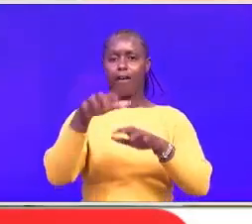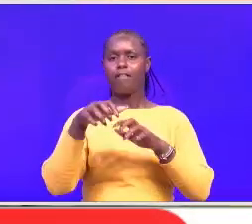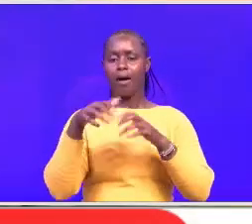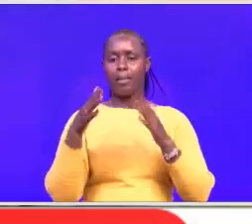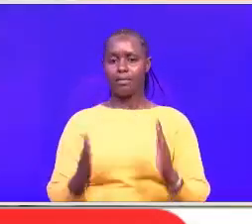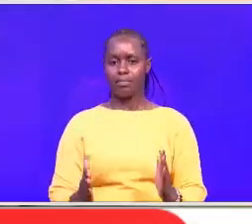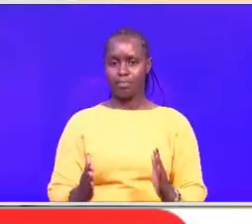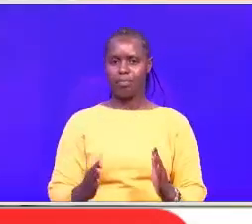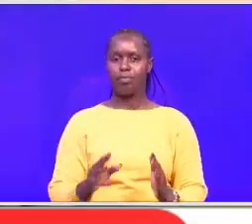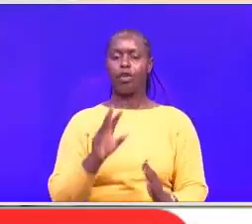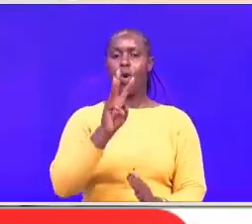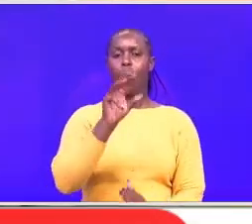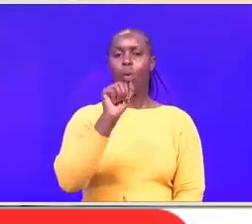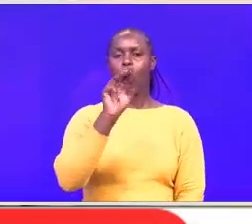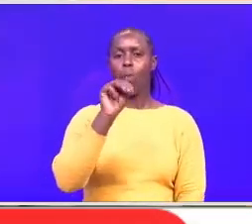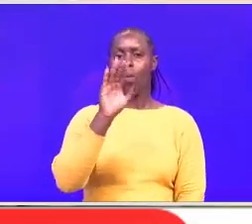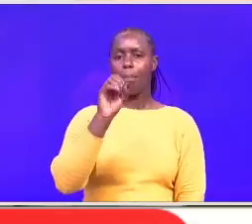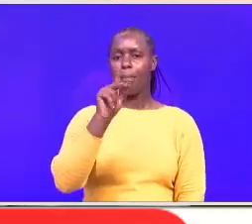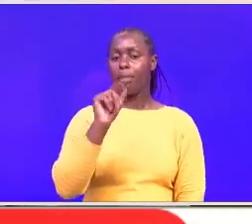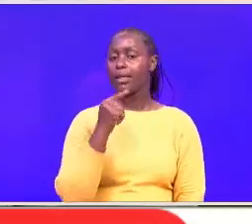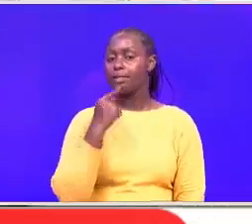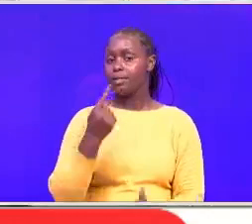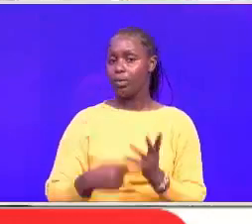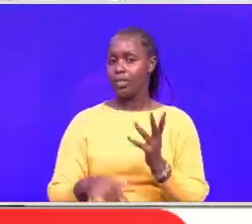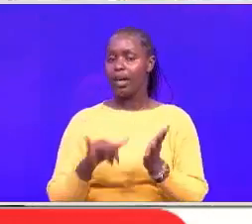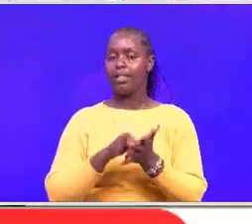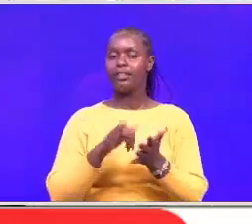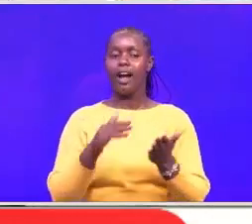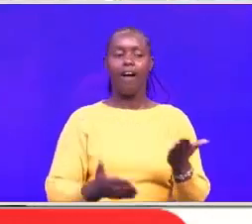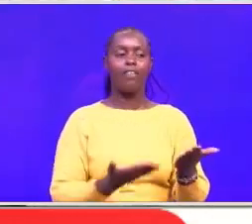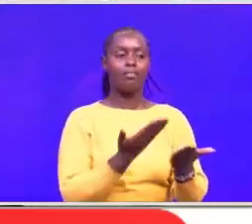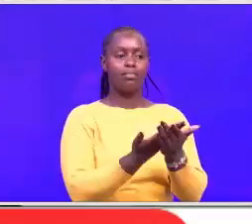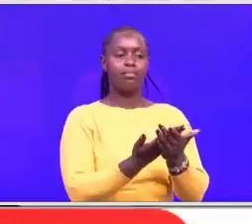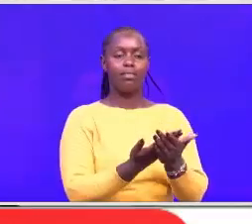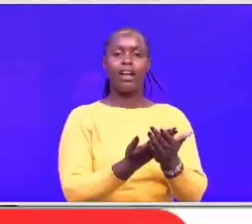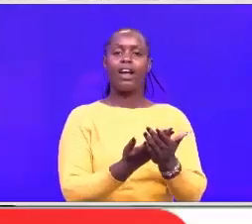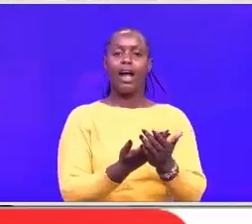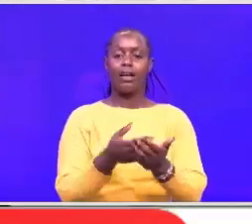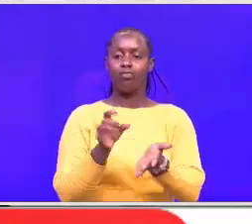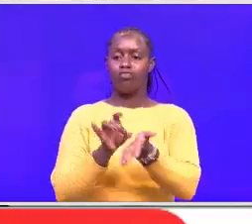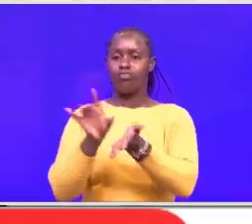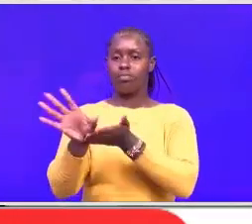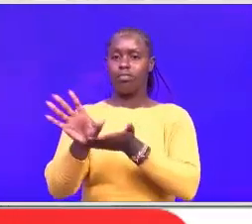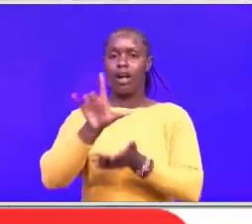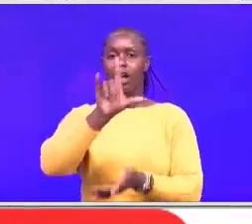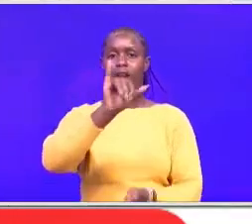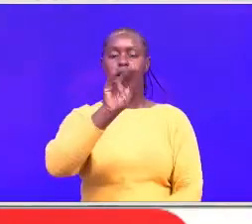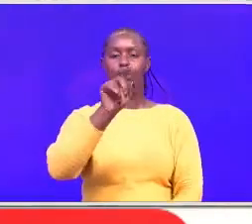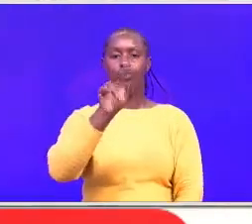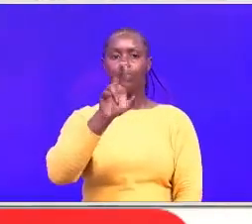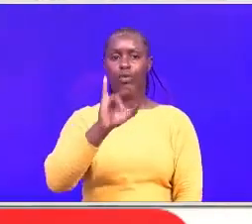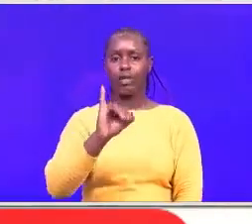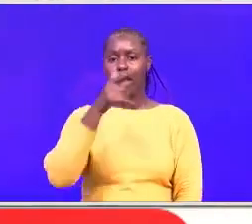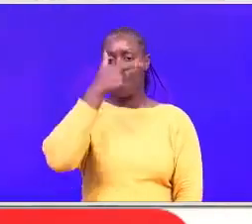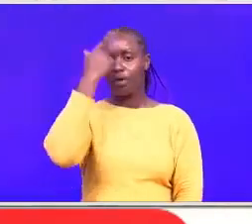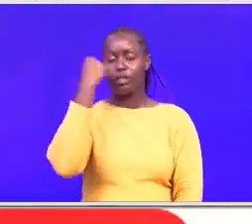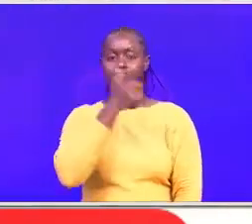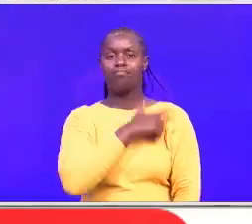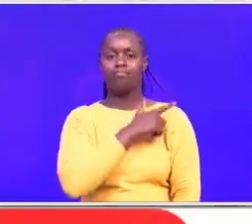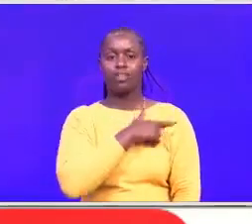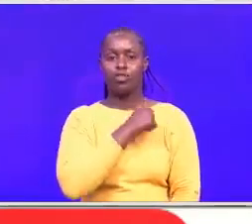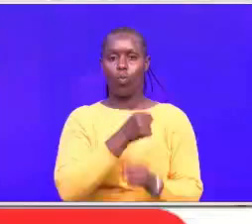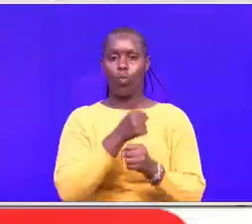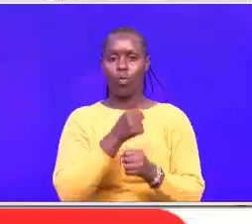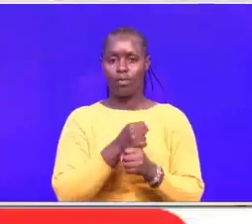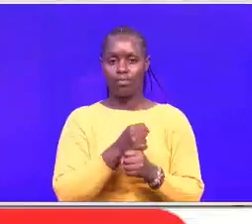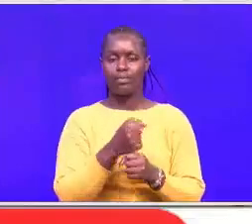Wamboka ameweka tangazo la hoja ya kumbandua mamlakani waziri wa kilimo Mithika Linturi kwa madai ya utepetevu. Tayari hoja hiyo imetua